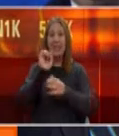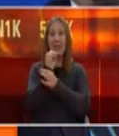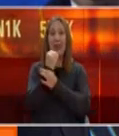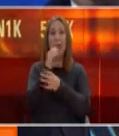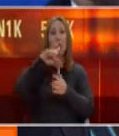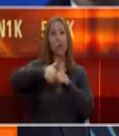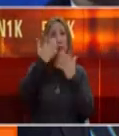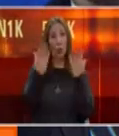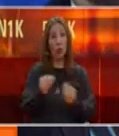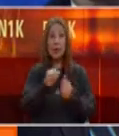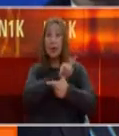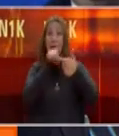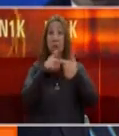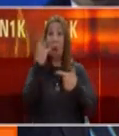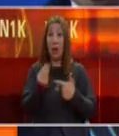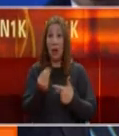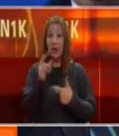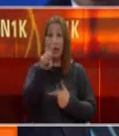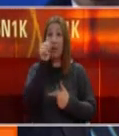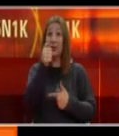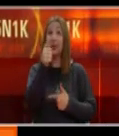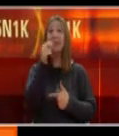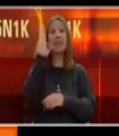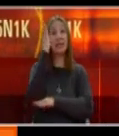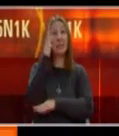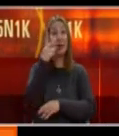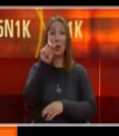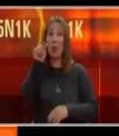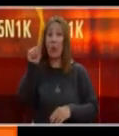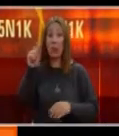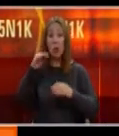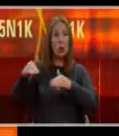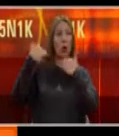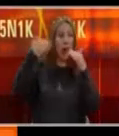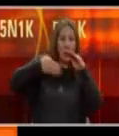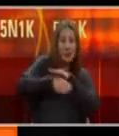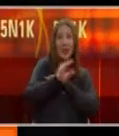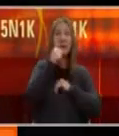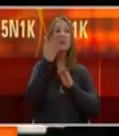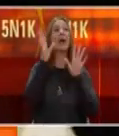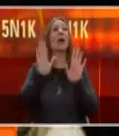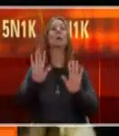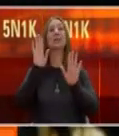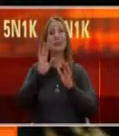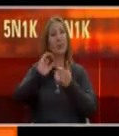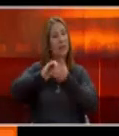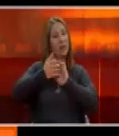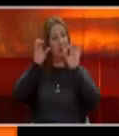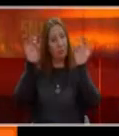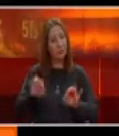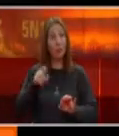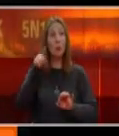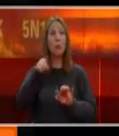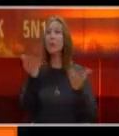oldu. Ardından da 26 Kasım 2011 tarihinde Yorgan Altında Kimse Kalmasın kampanyasını başlattık.